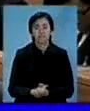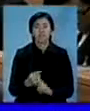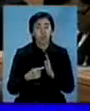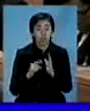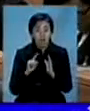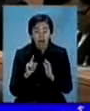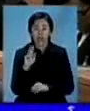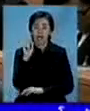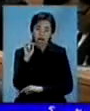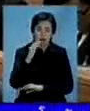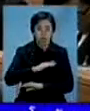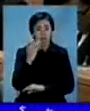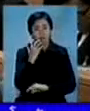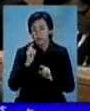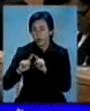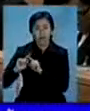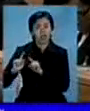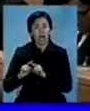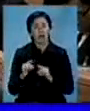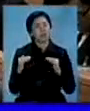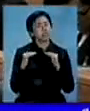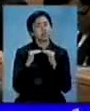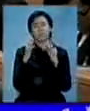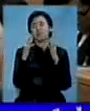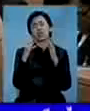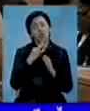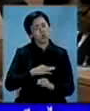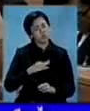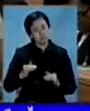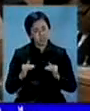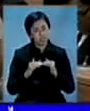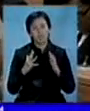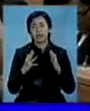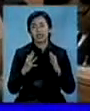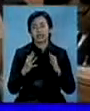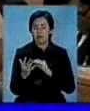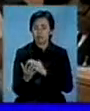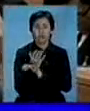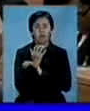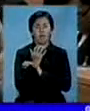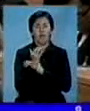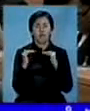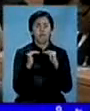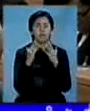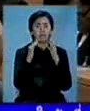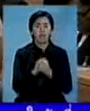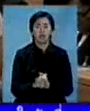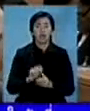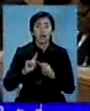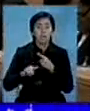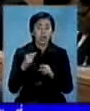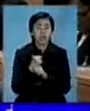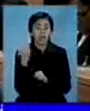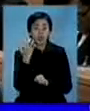งสื่อต่างๆถูกคุกคามเสรีภาพของสื่อไม่มีเพื่อนผมทำงานสื่อโทรทัศน์ก